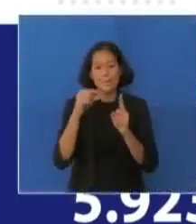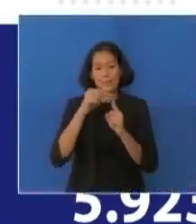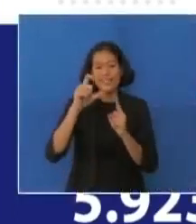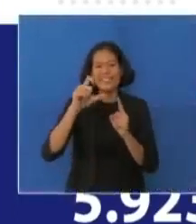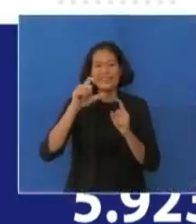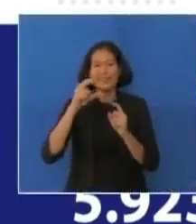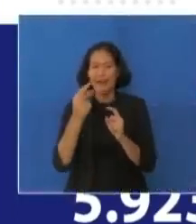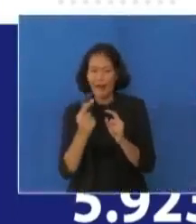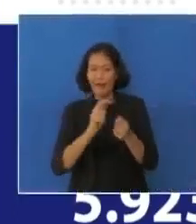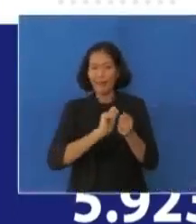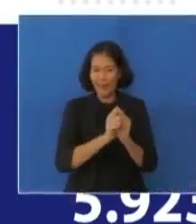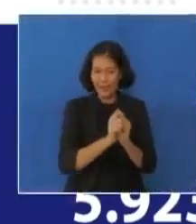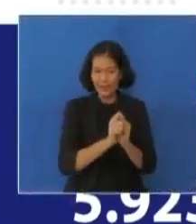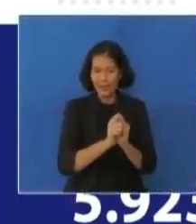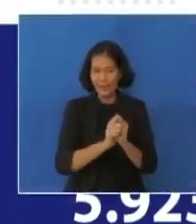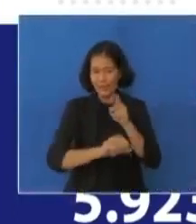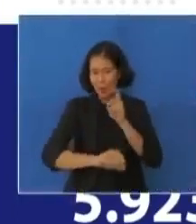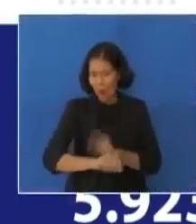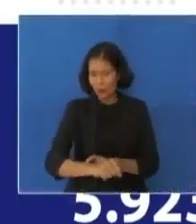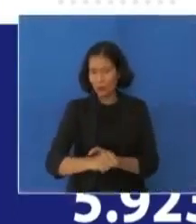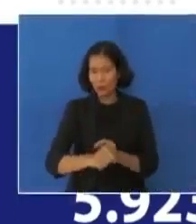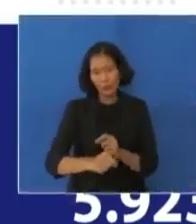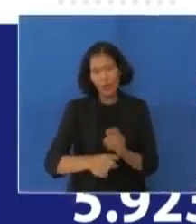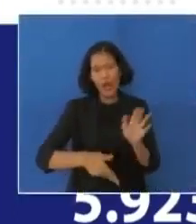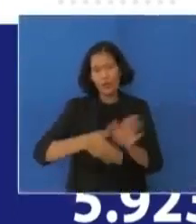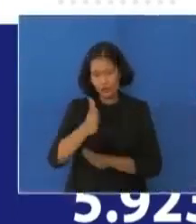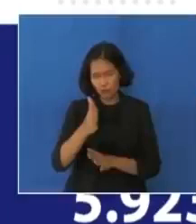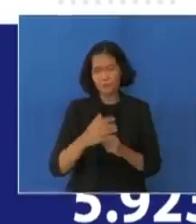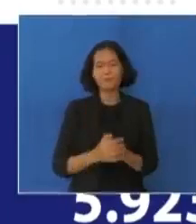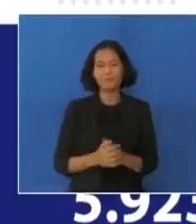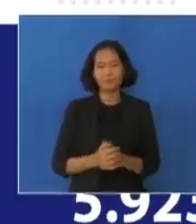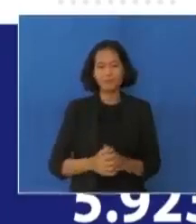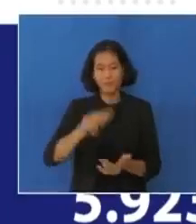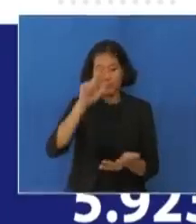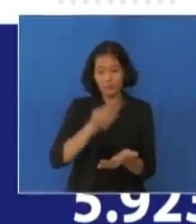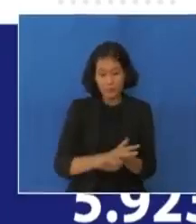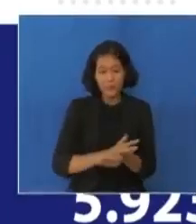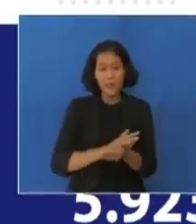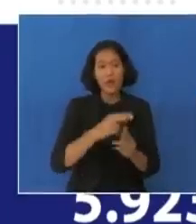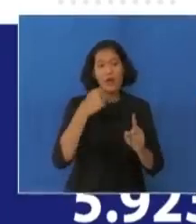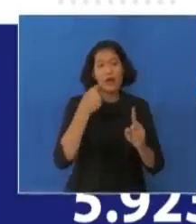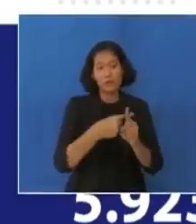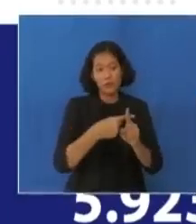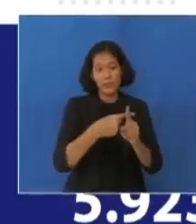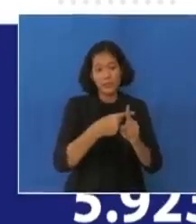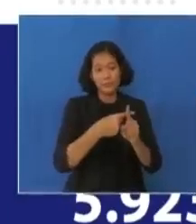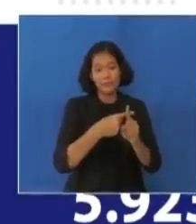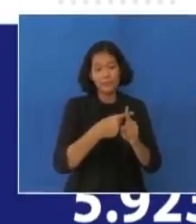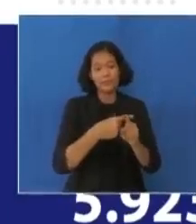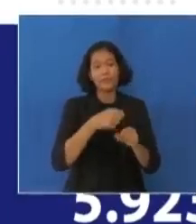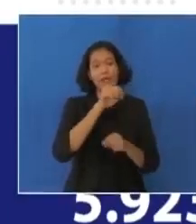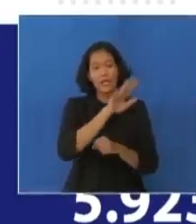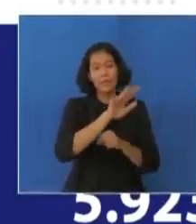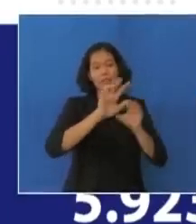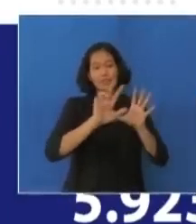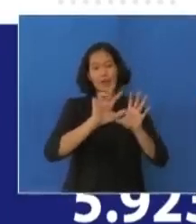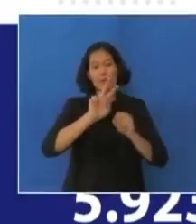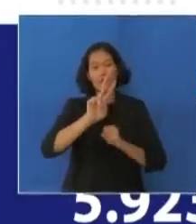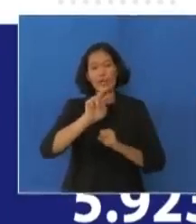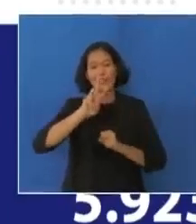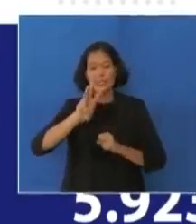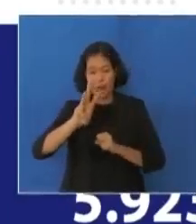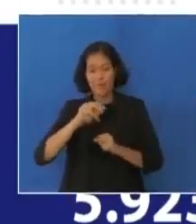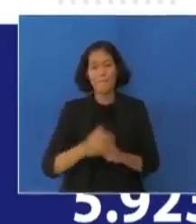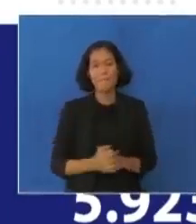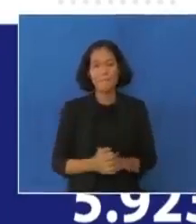PCR yang real-time konfirmasi positif konflik 19 adalah 5923